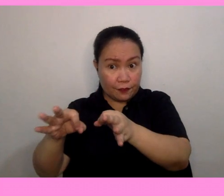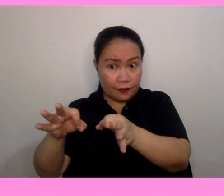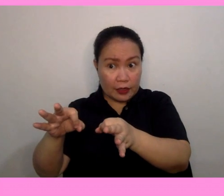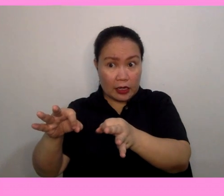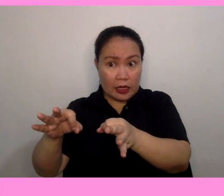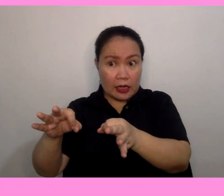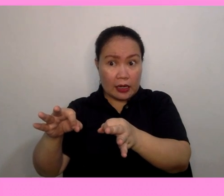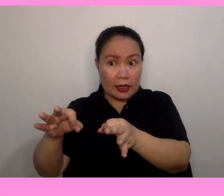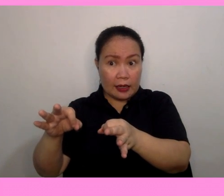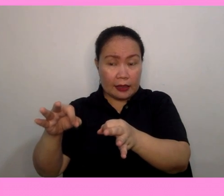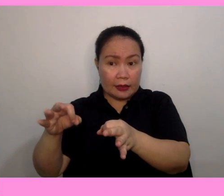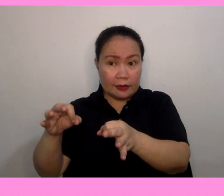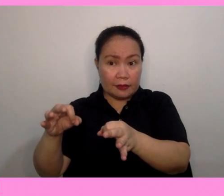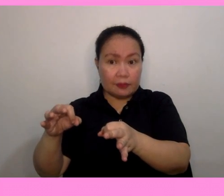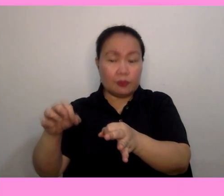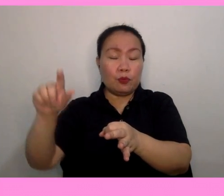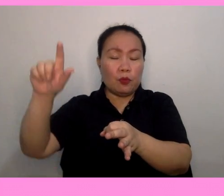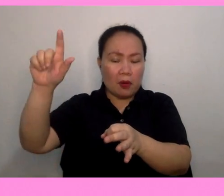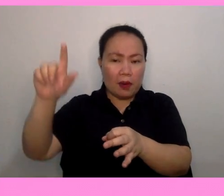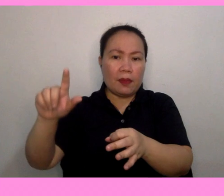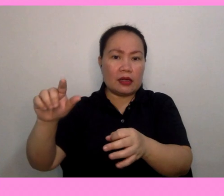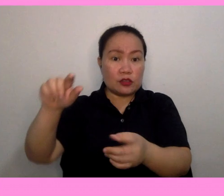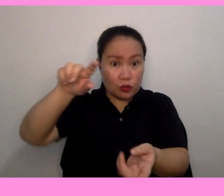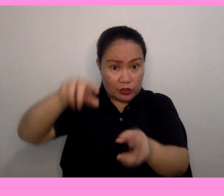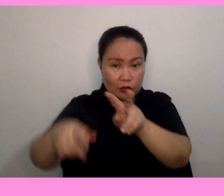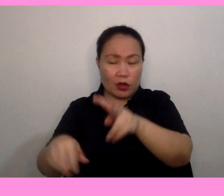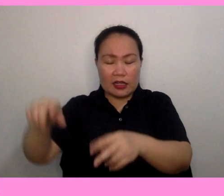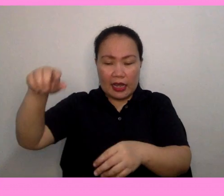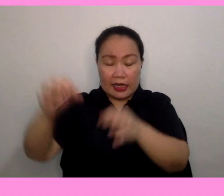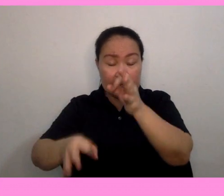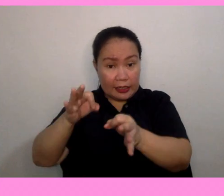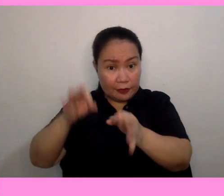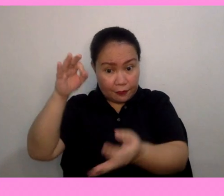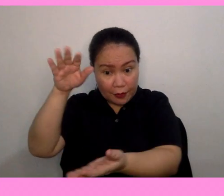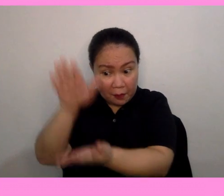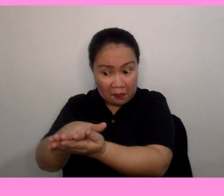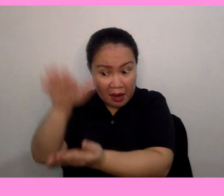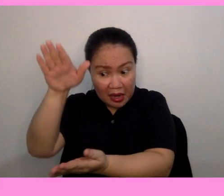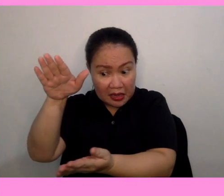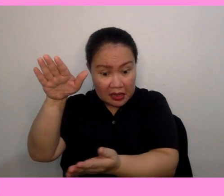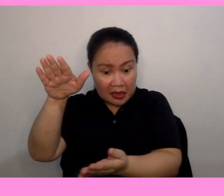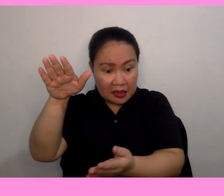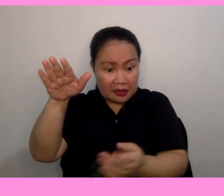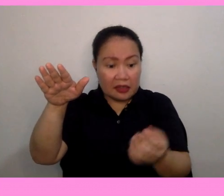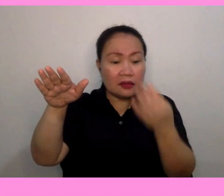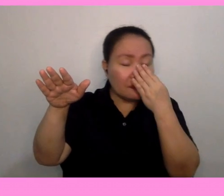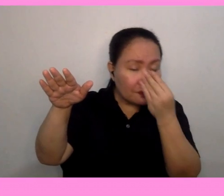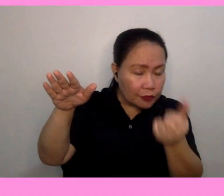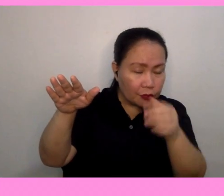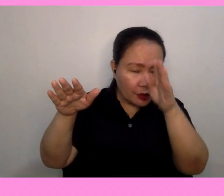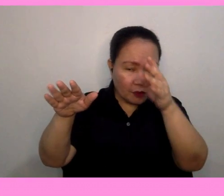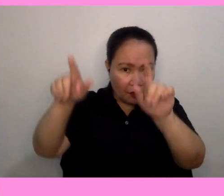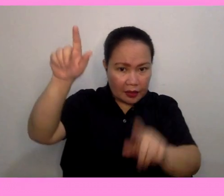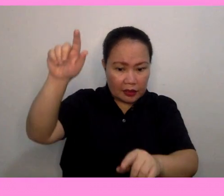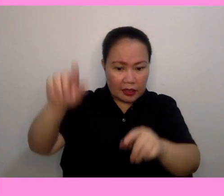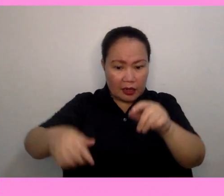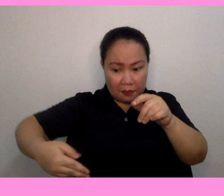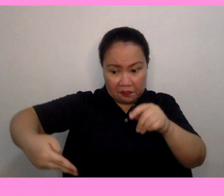ng piso, makikita sa graph na bumababa ang quantity demanded sa 10 piraso.